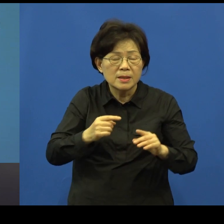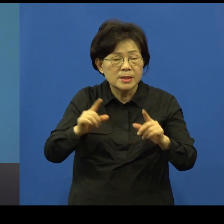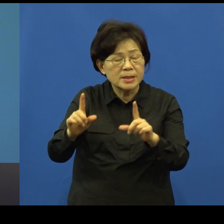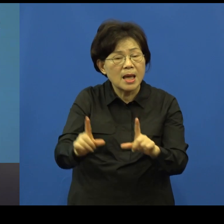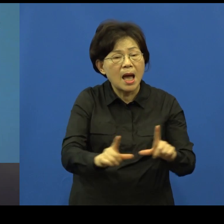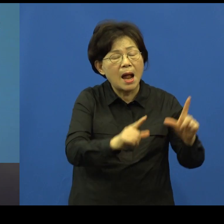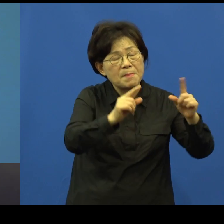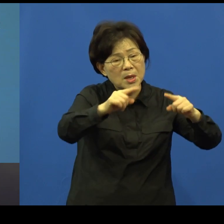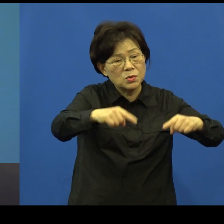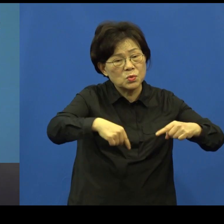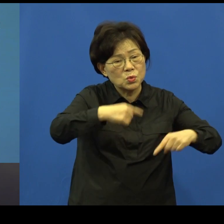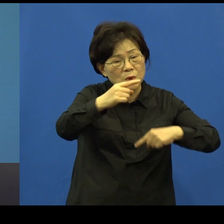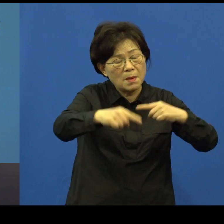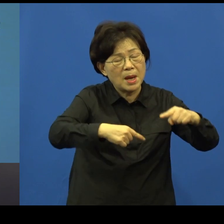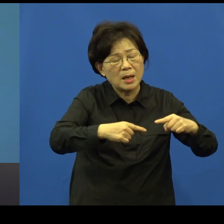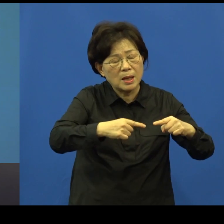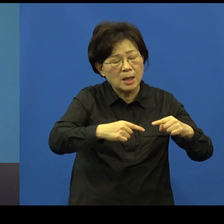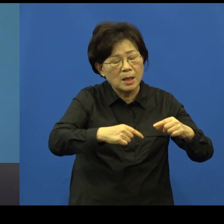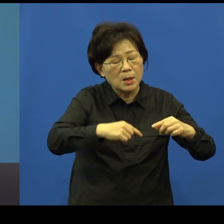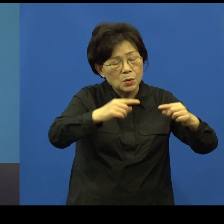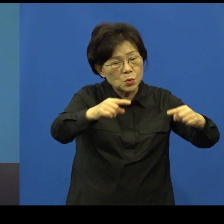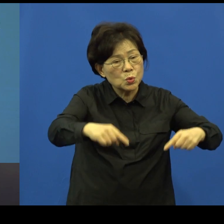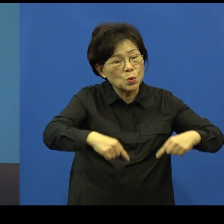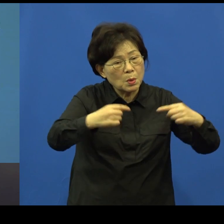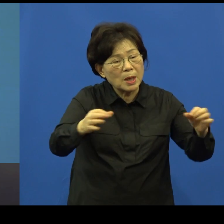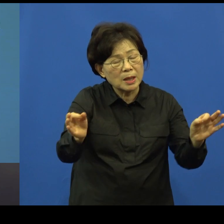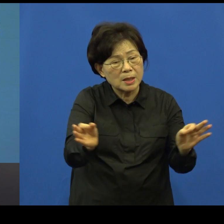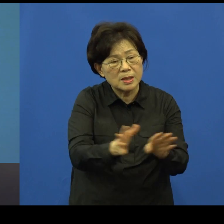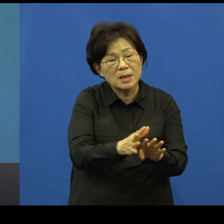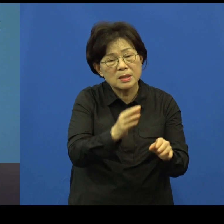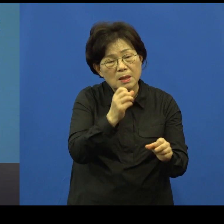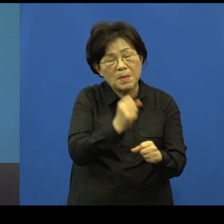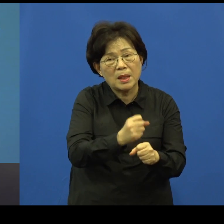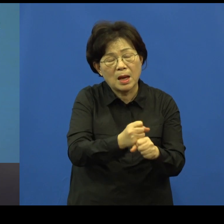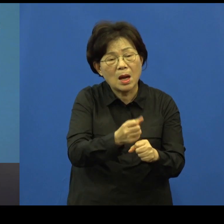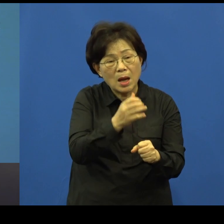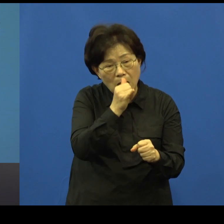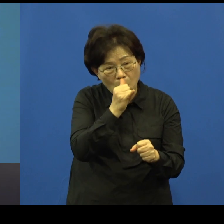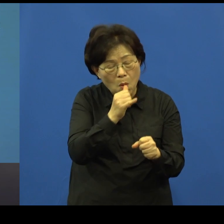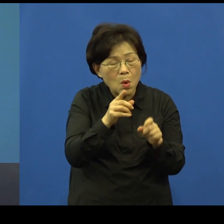불사른다. 그 사르는 것이 나중에 지옥불에서 난다.